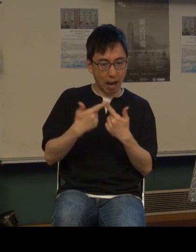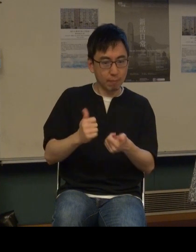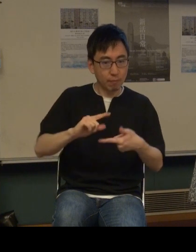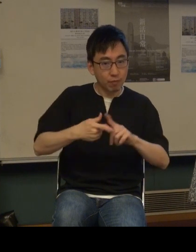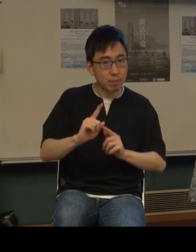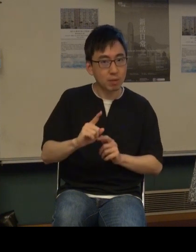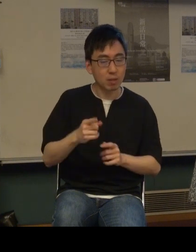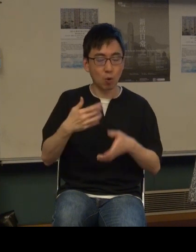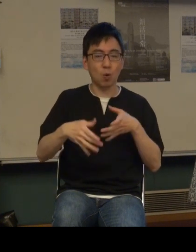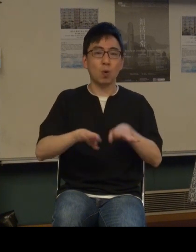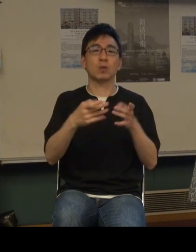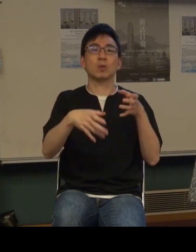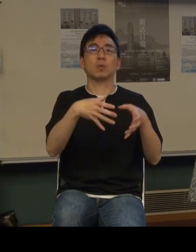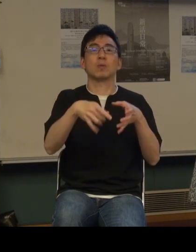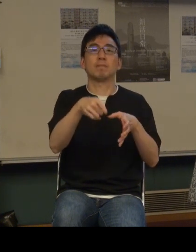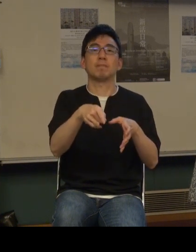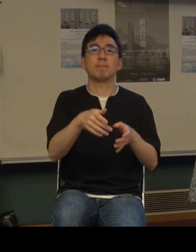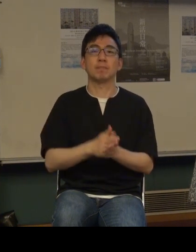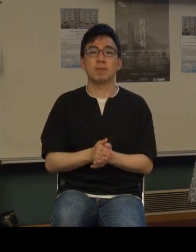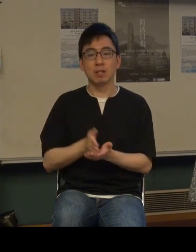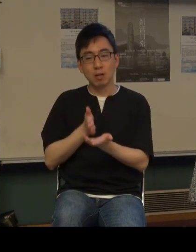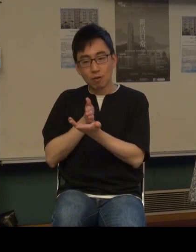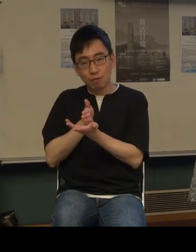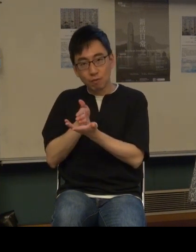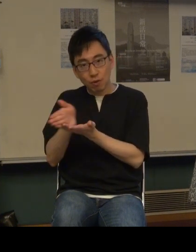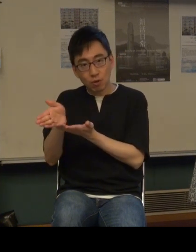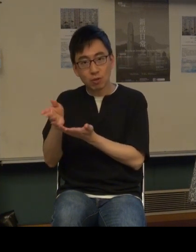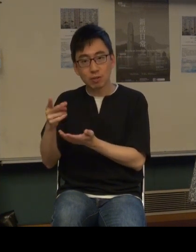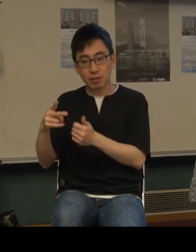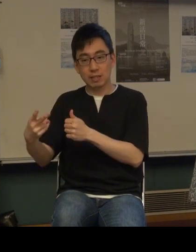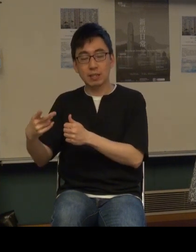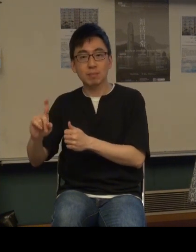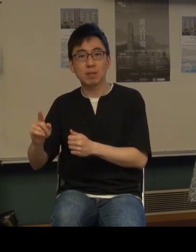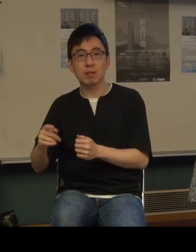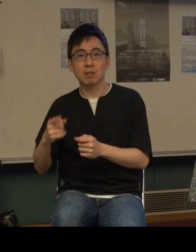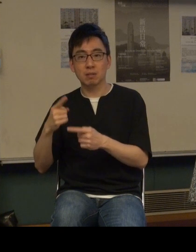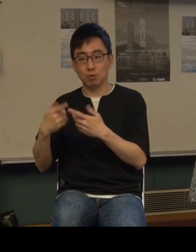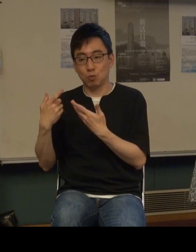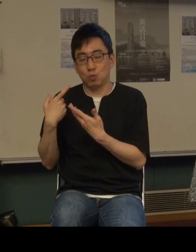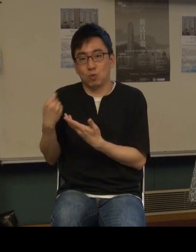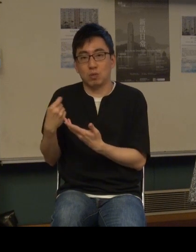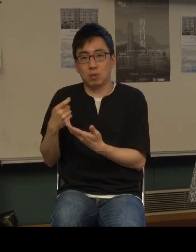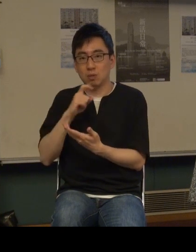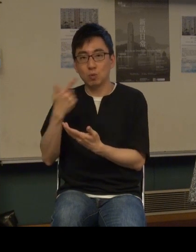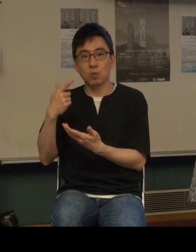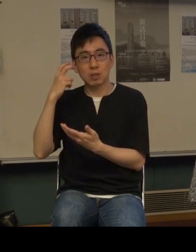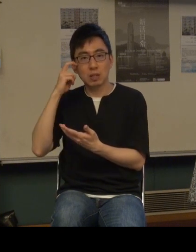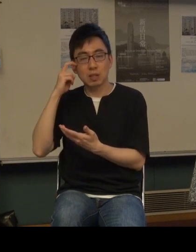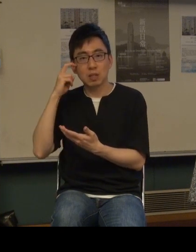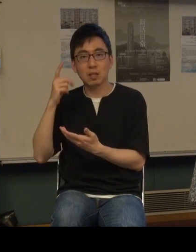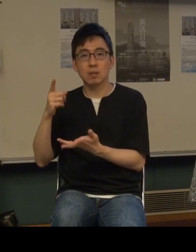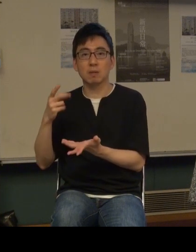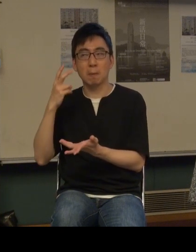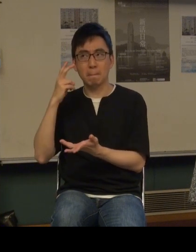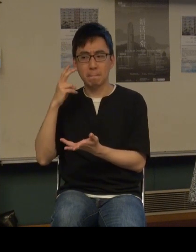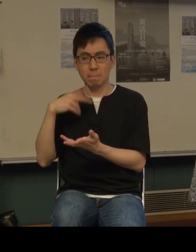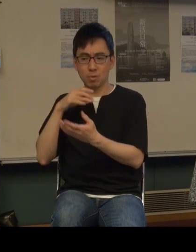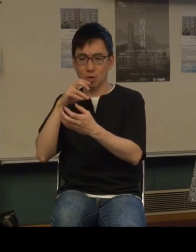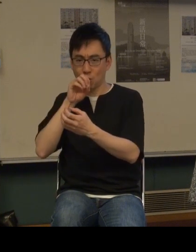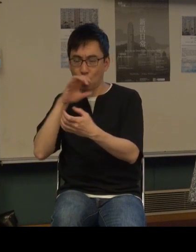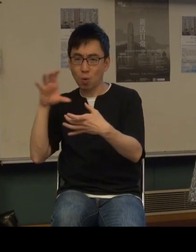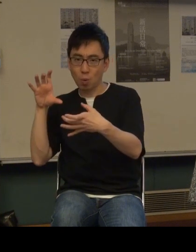咁有啲咁樣嘅討論嘅。第二樣嘢我哋見到咧，近年咧多咗好多嘅研究咧，去講咧現代